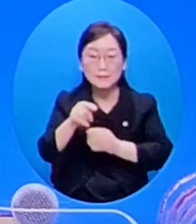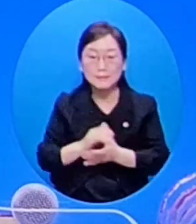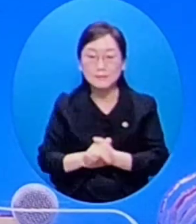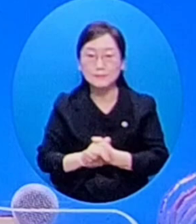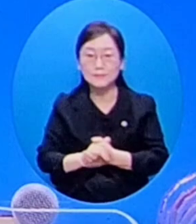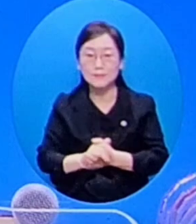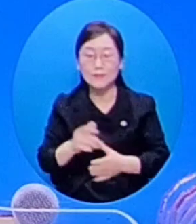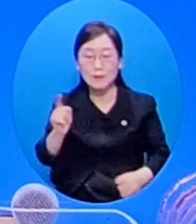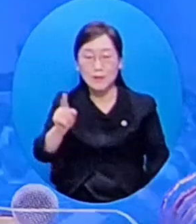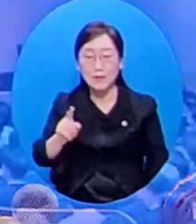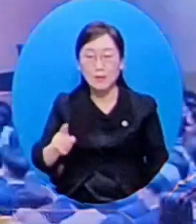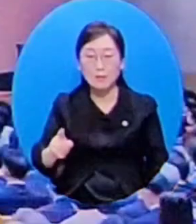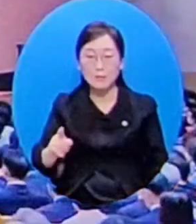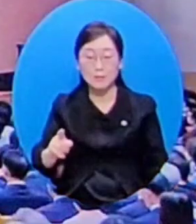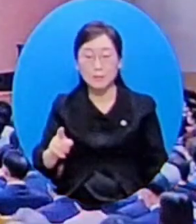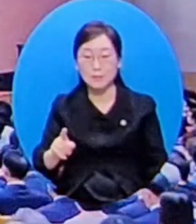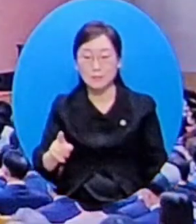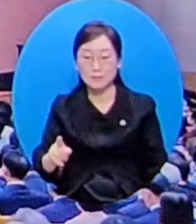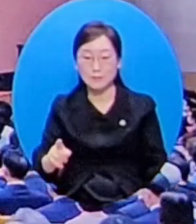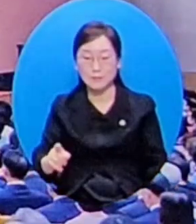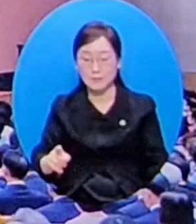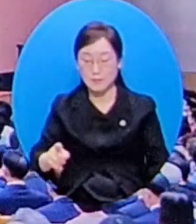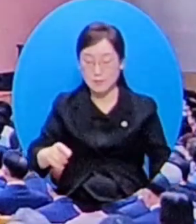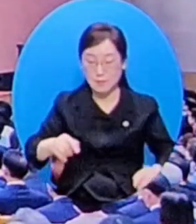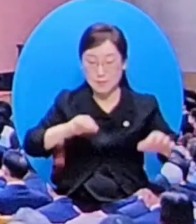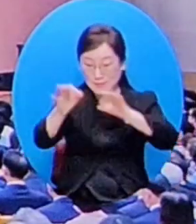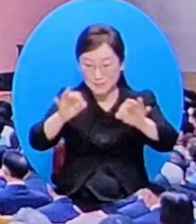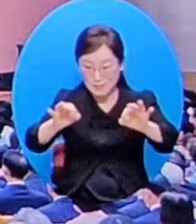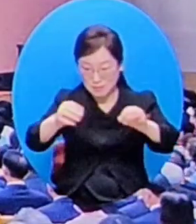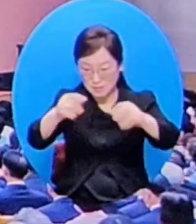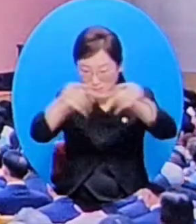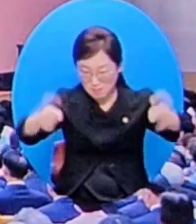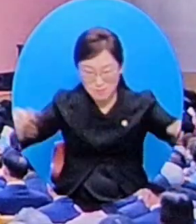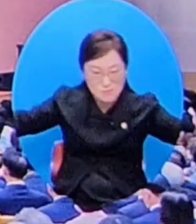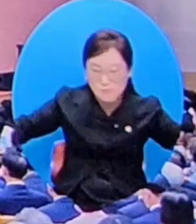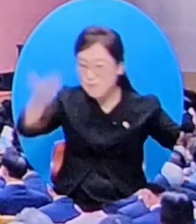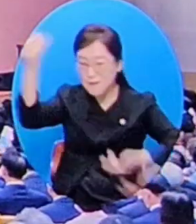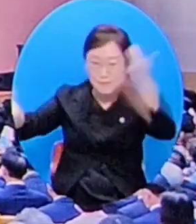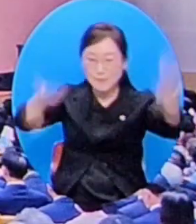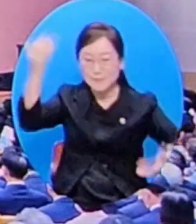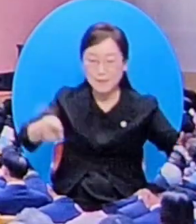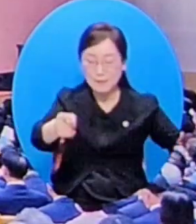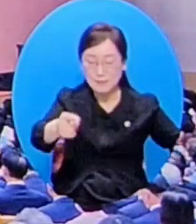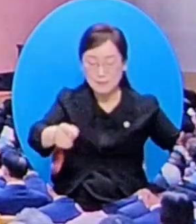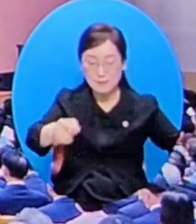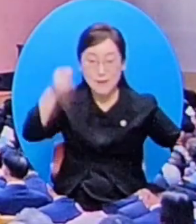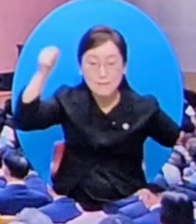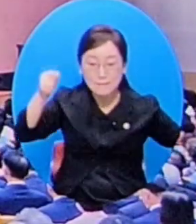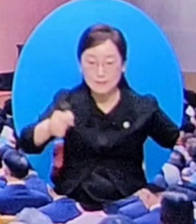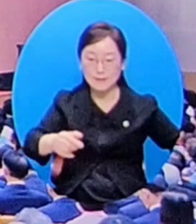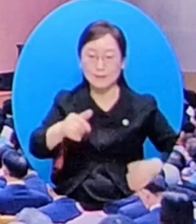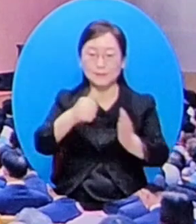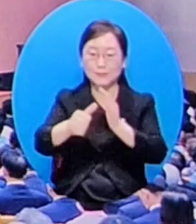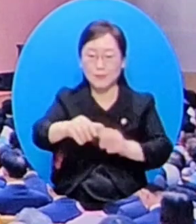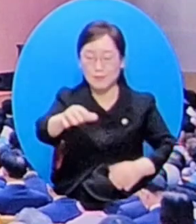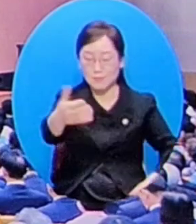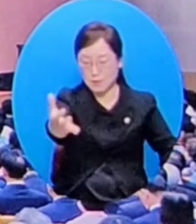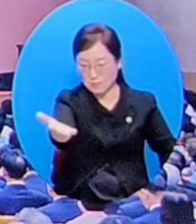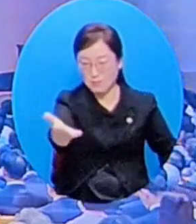이 기사들의 좌판을 들러엎고 주먹을 휘두르면서 피나고 딱 빼앗아 갔습니다.